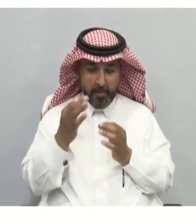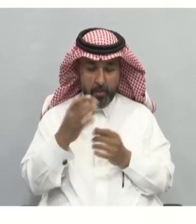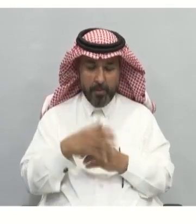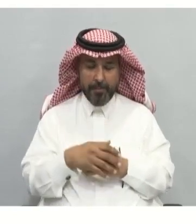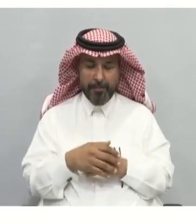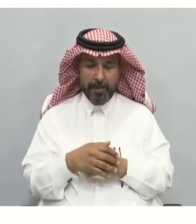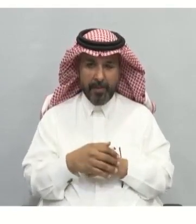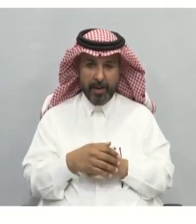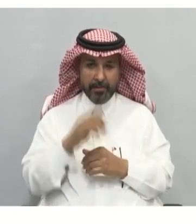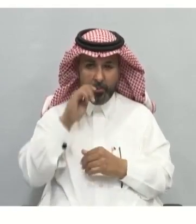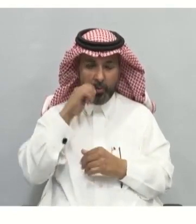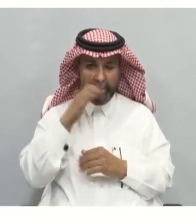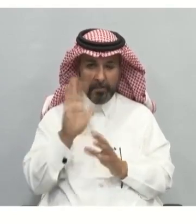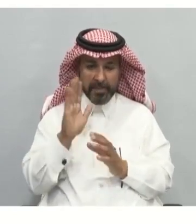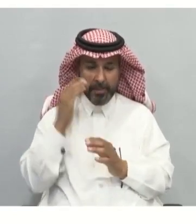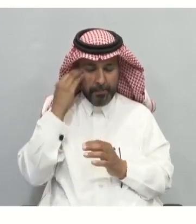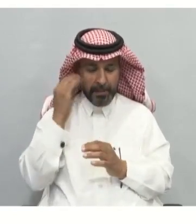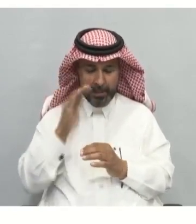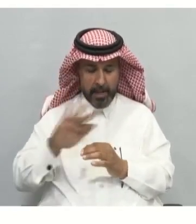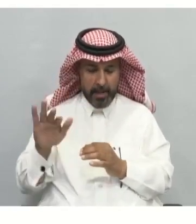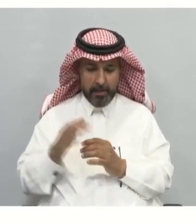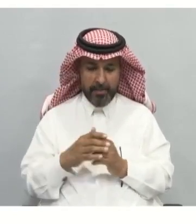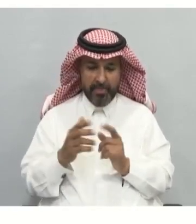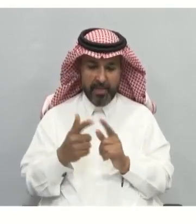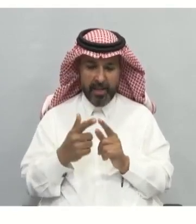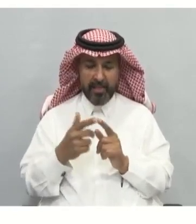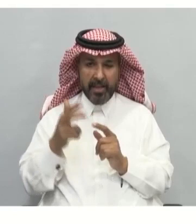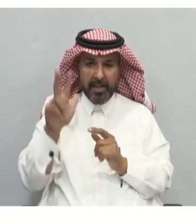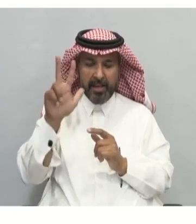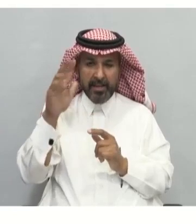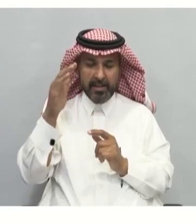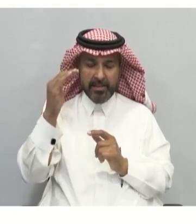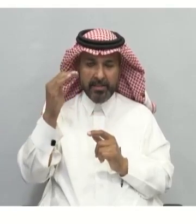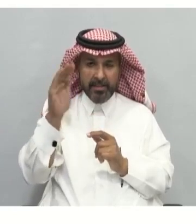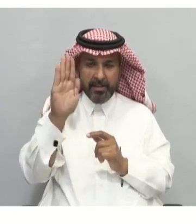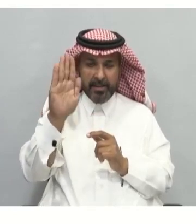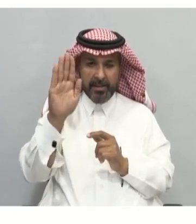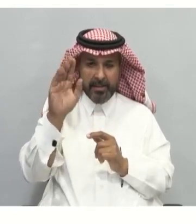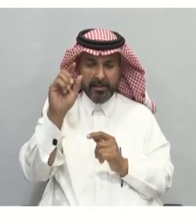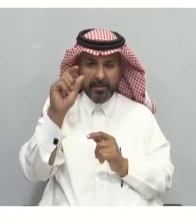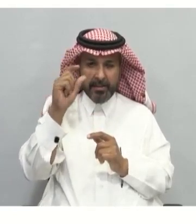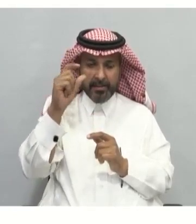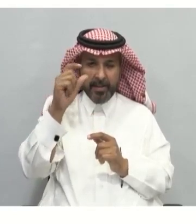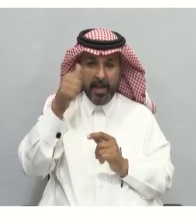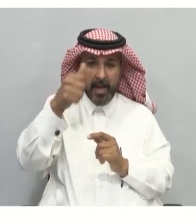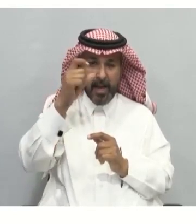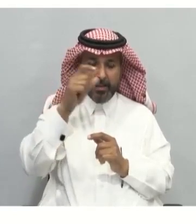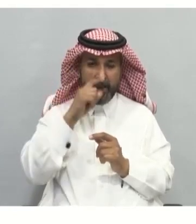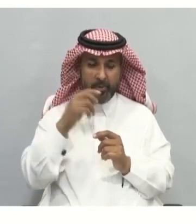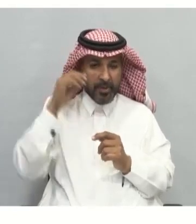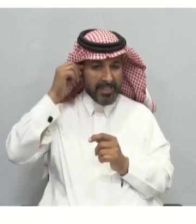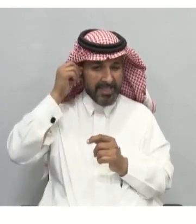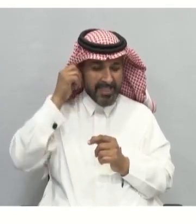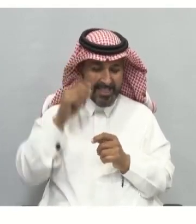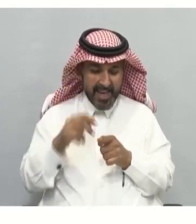حق الذكور ثانيا الاستحداد هلق العانه وهو من باب الاستحباب ازاله شار